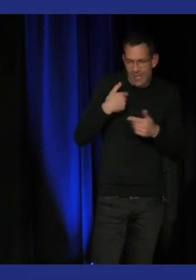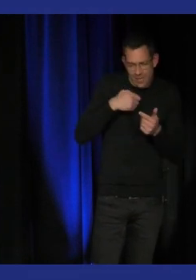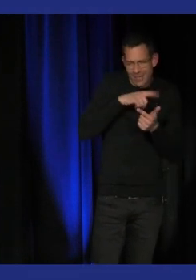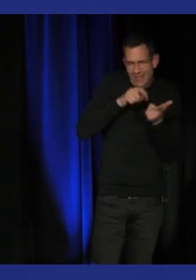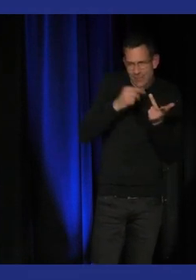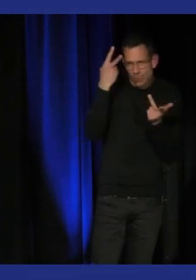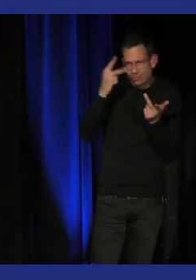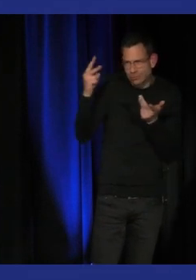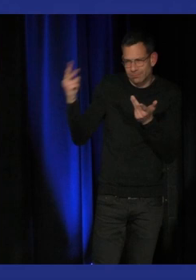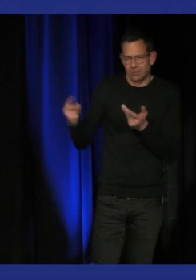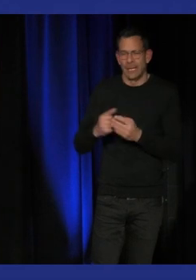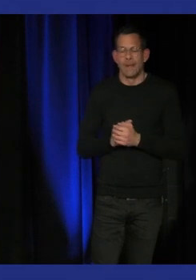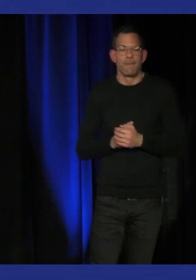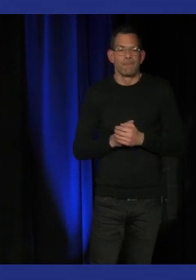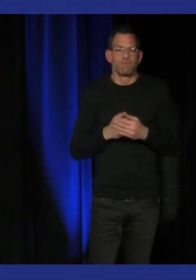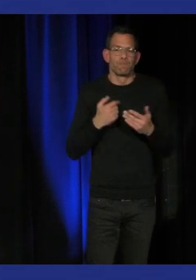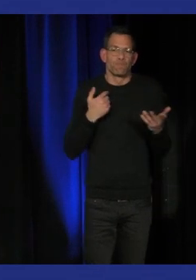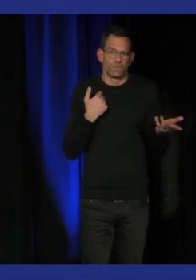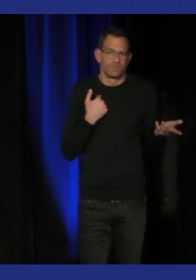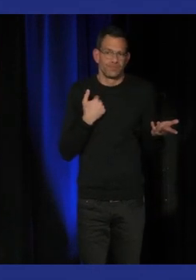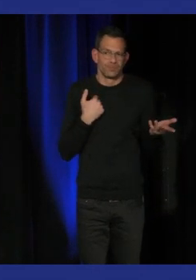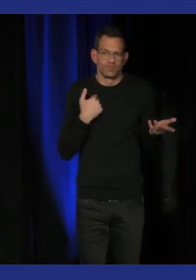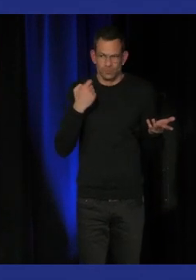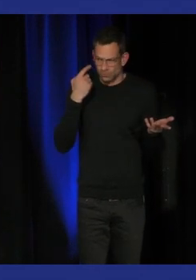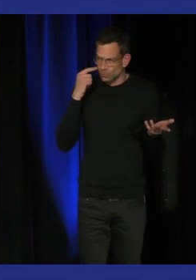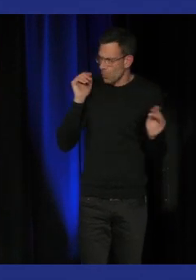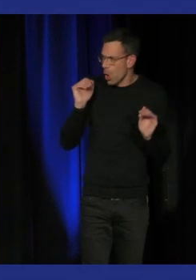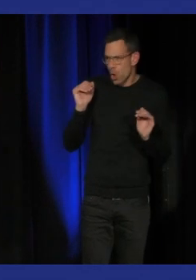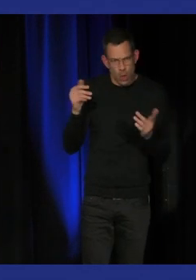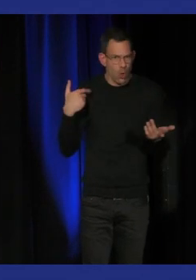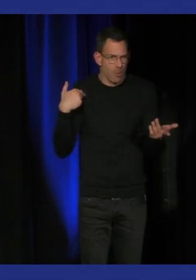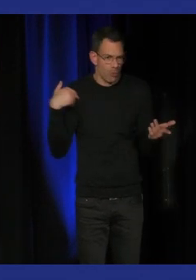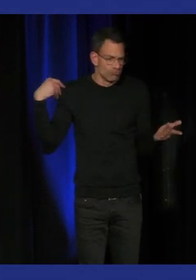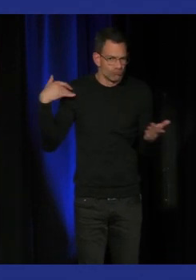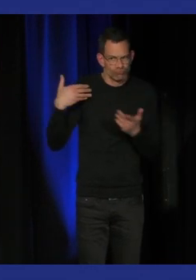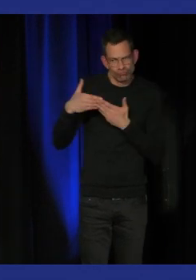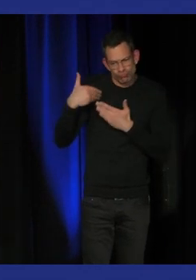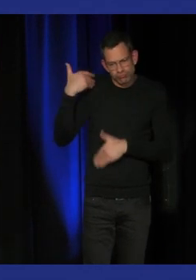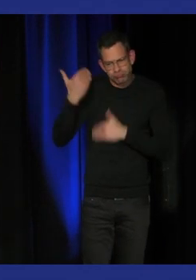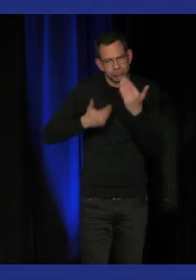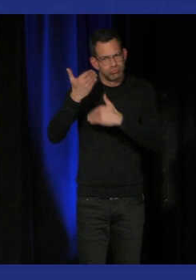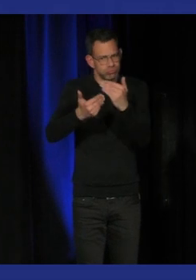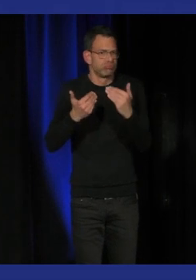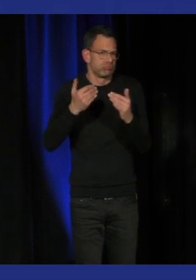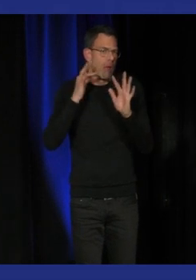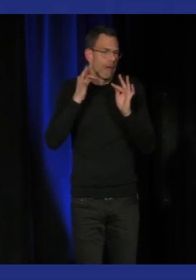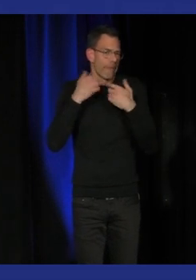c'était de se dire aussi, finalement, on voit qu'il y a un ensemble d'avancées quand même qui sont repérées sur